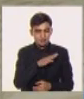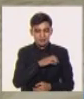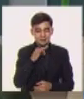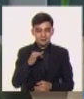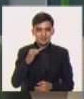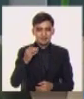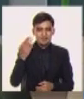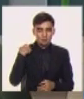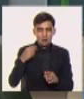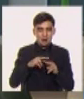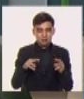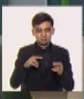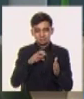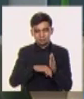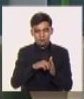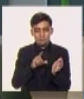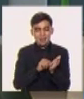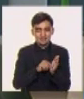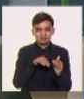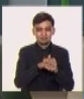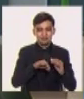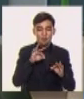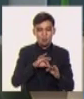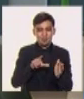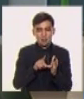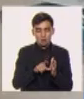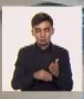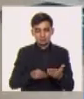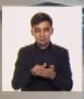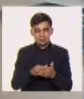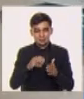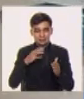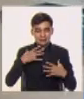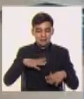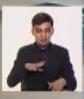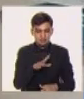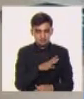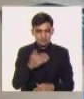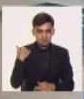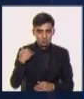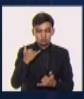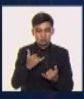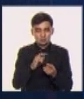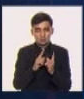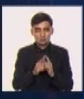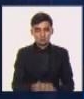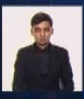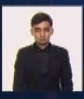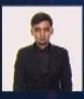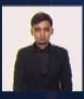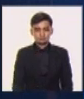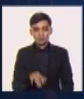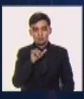ранее с этих вычетов пенсионных накоплений удержание не взималось налогообложение. А какие у